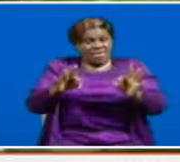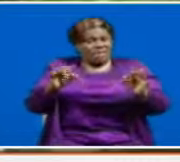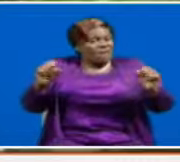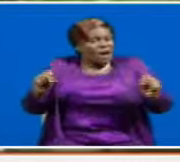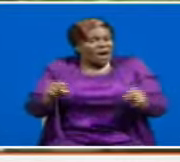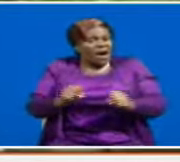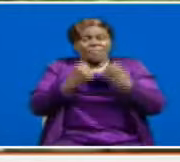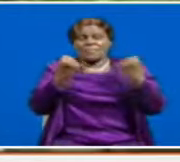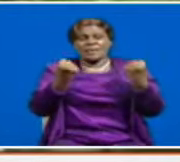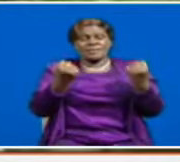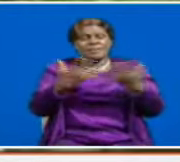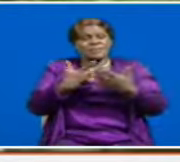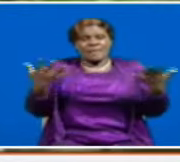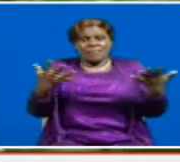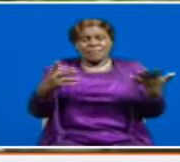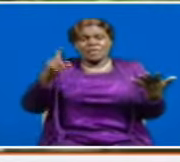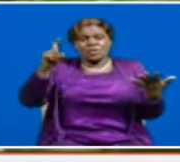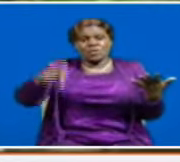that would require